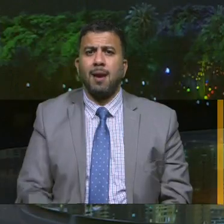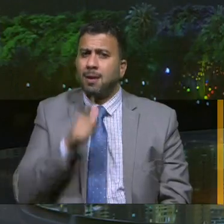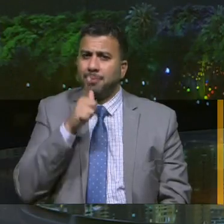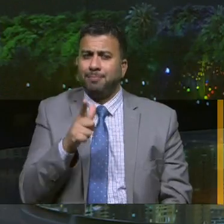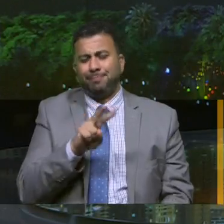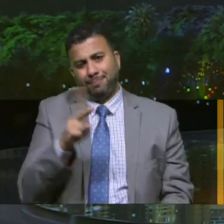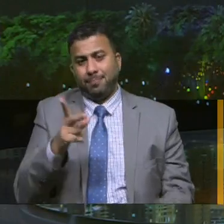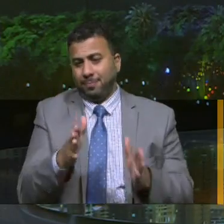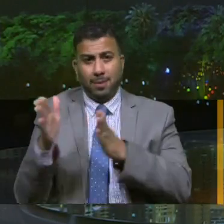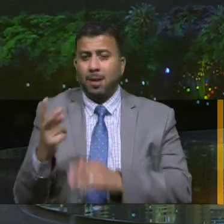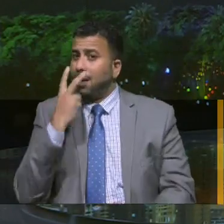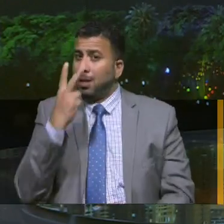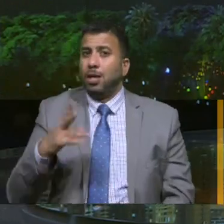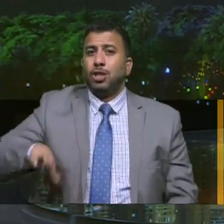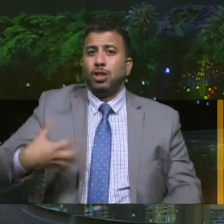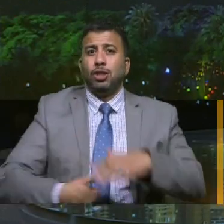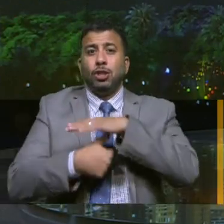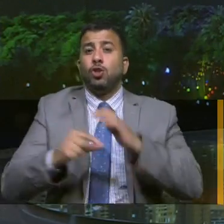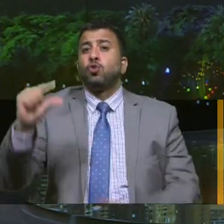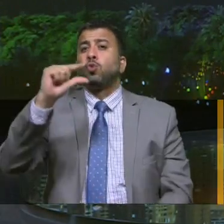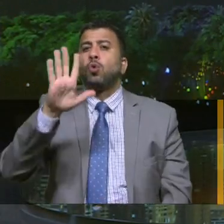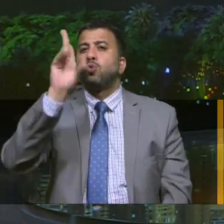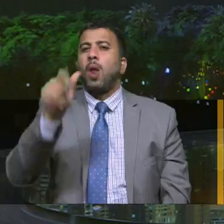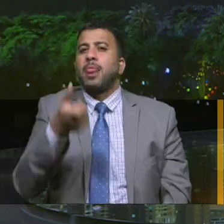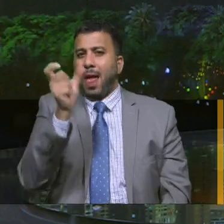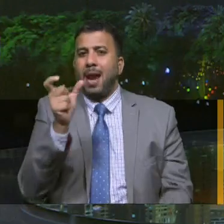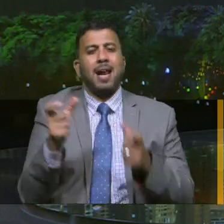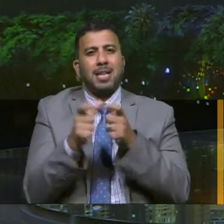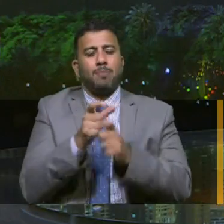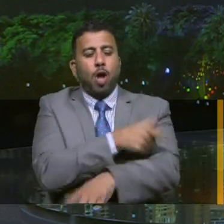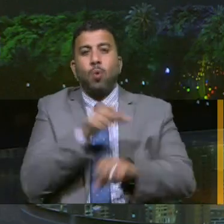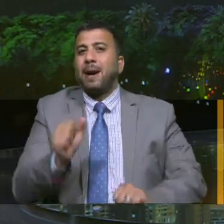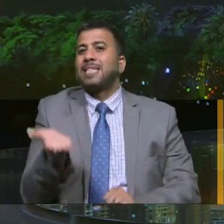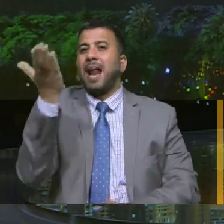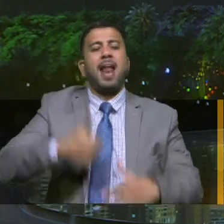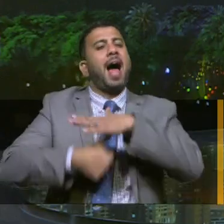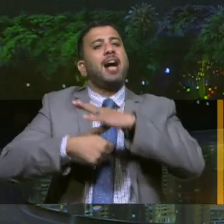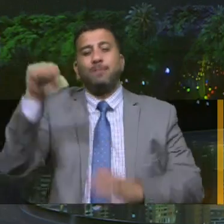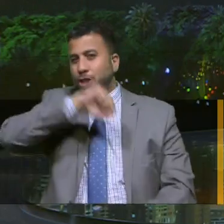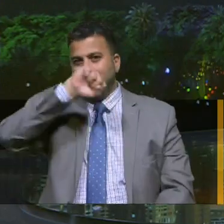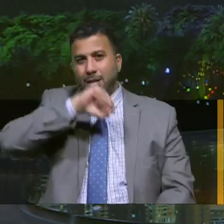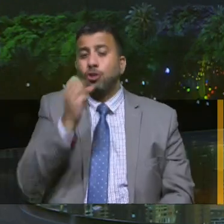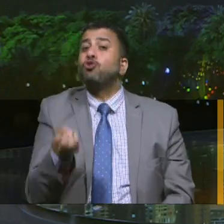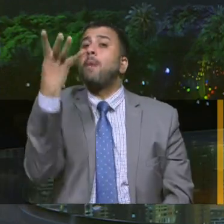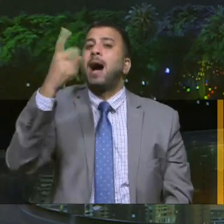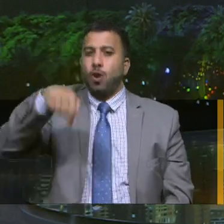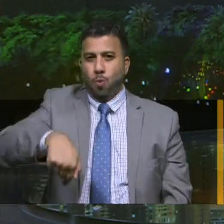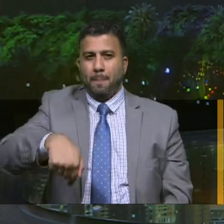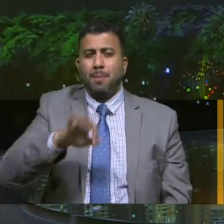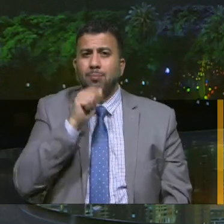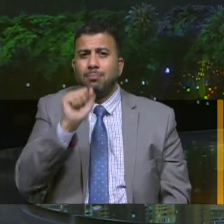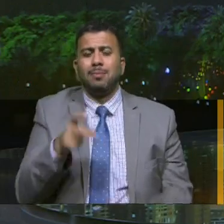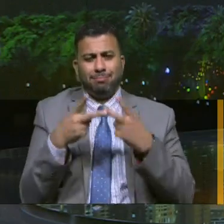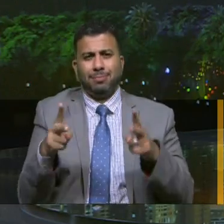في سياق مختلف شهد صاحب السمو الشيخ الدكتور سلطان بن محمد القاسمي عضو المجلس الأعلى حاكم الشارقة صباح اليوم